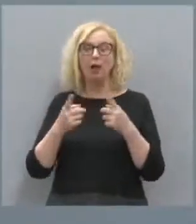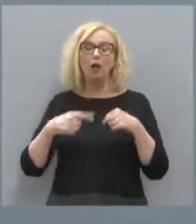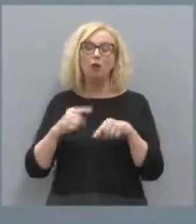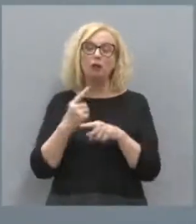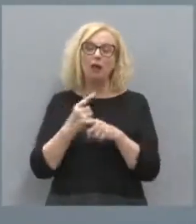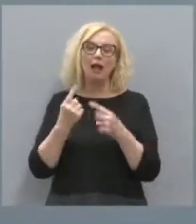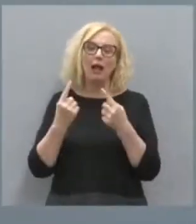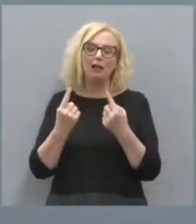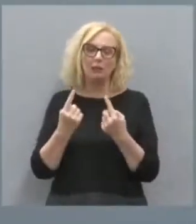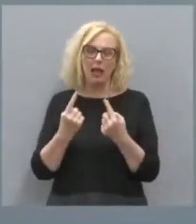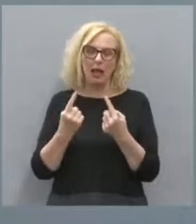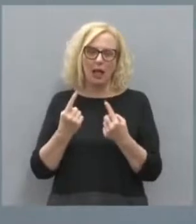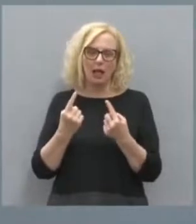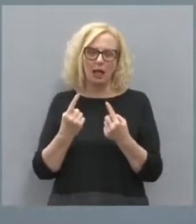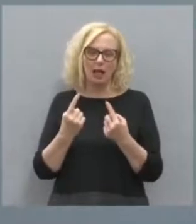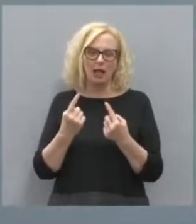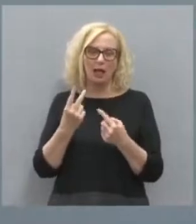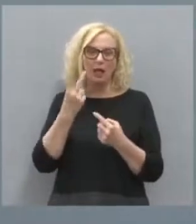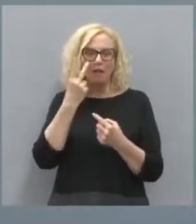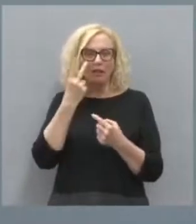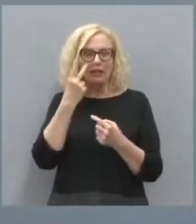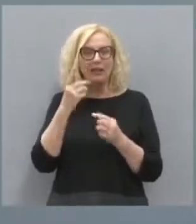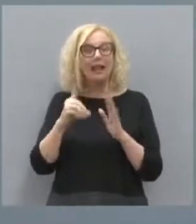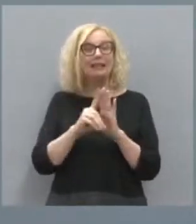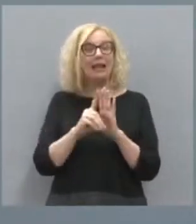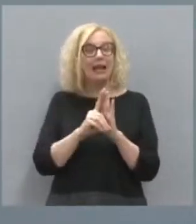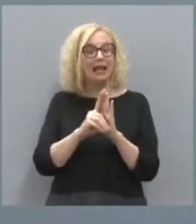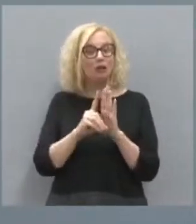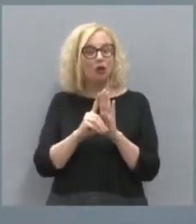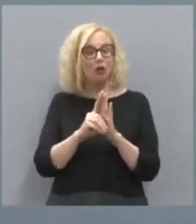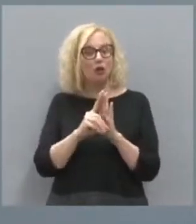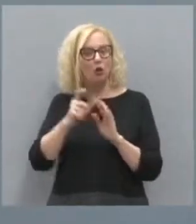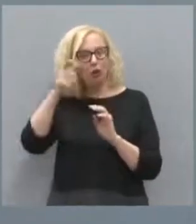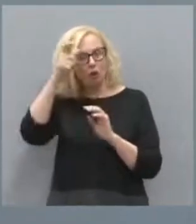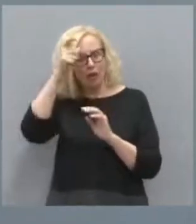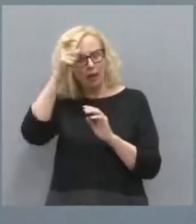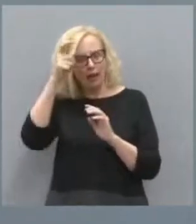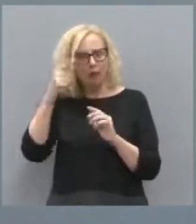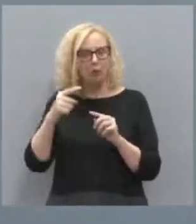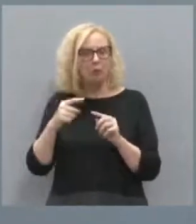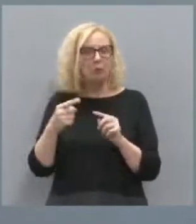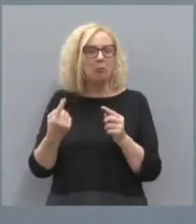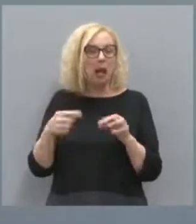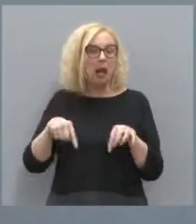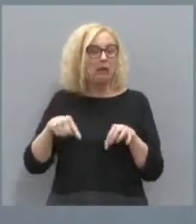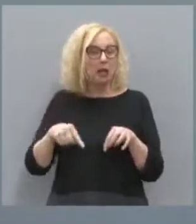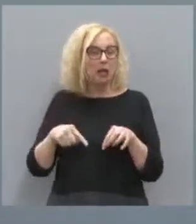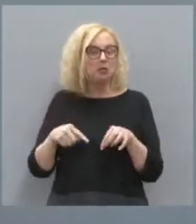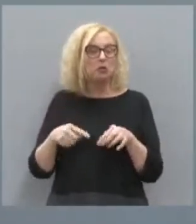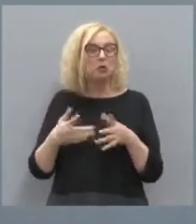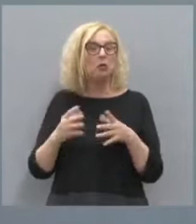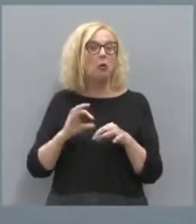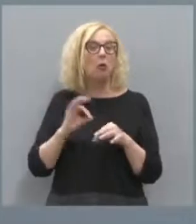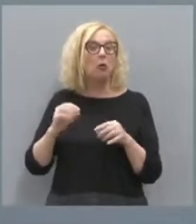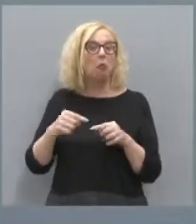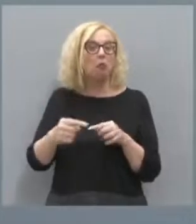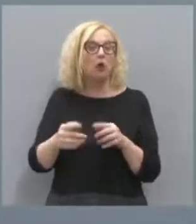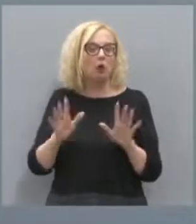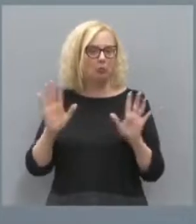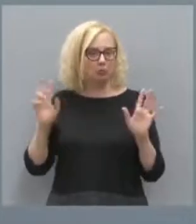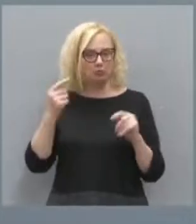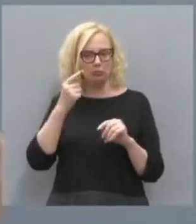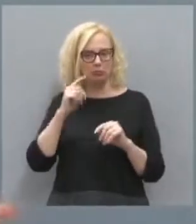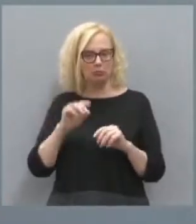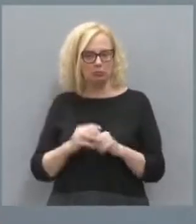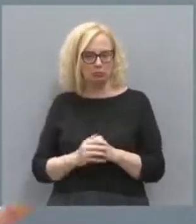il il decreto cosa dice quando uscirà il decreto non so se è uscito in questi minuti non ne sono a conoscenza come questo